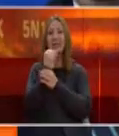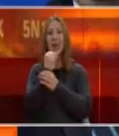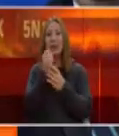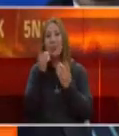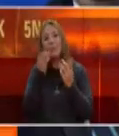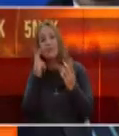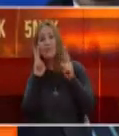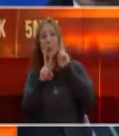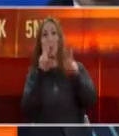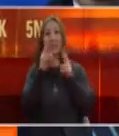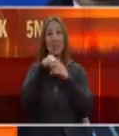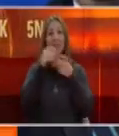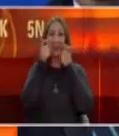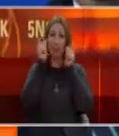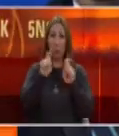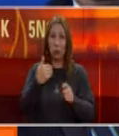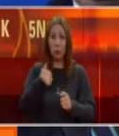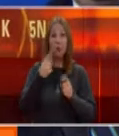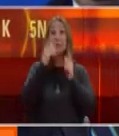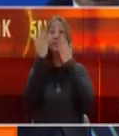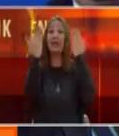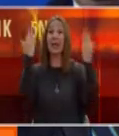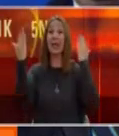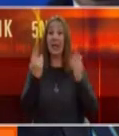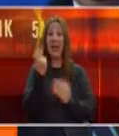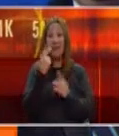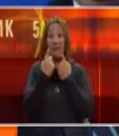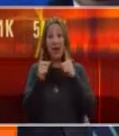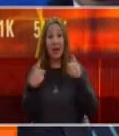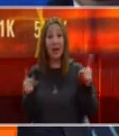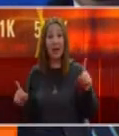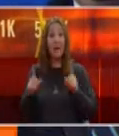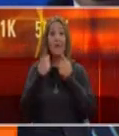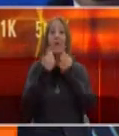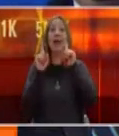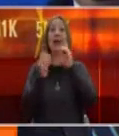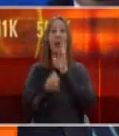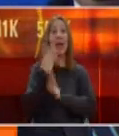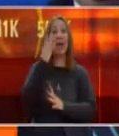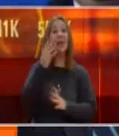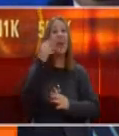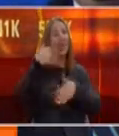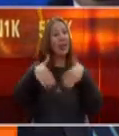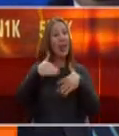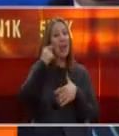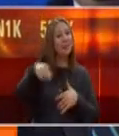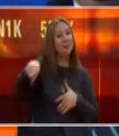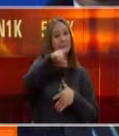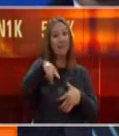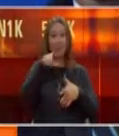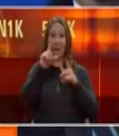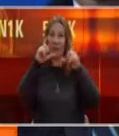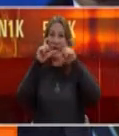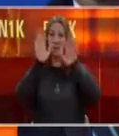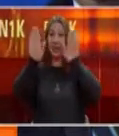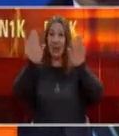kullanmaya dikkat ediyoruz. Bu sergide de 7 farklı sıra dışı yine fark yaratan engelli bireyi fotoğrafladık. Fotoğraf